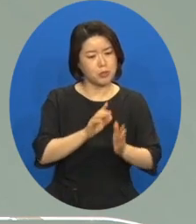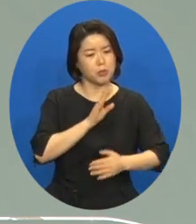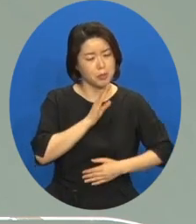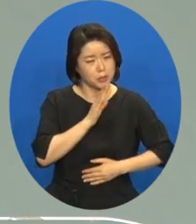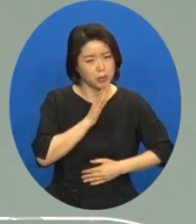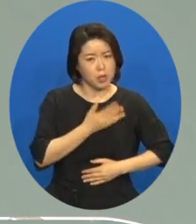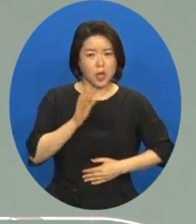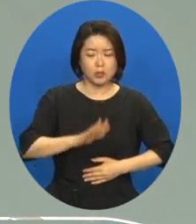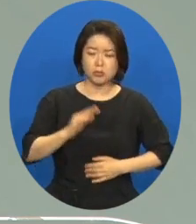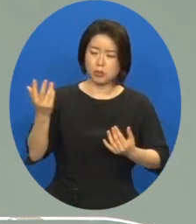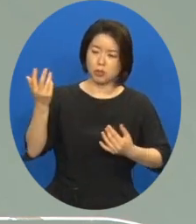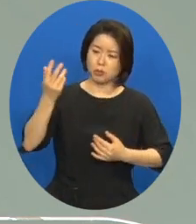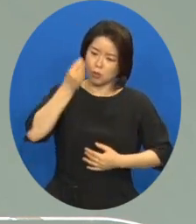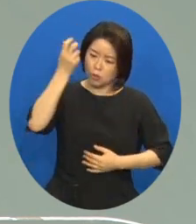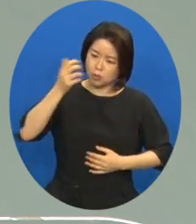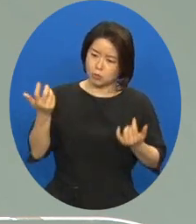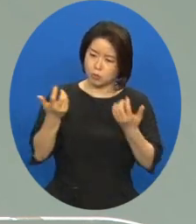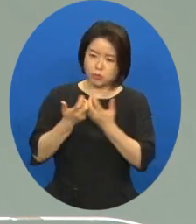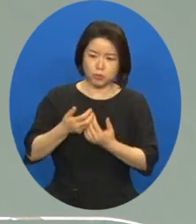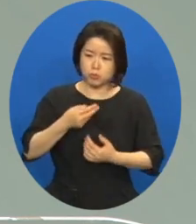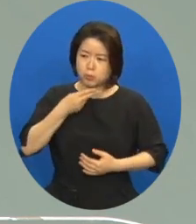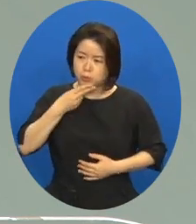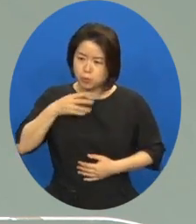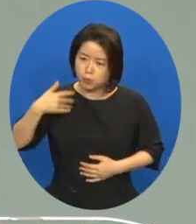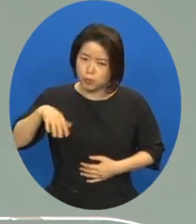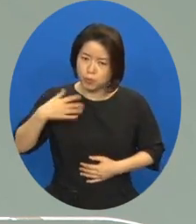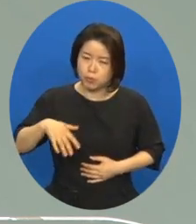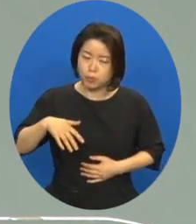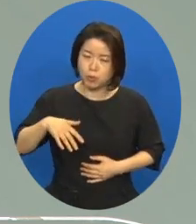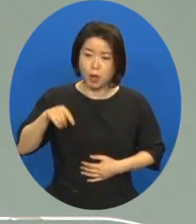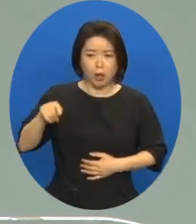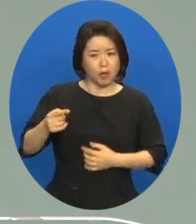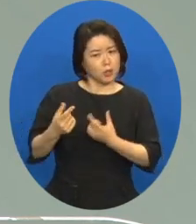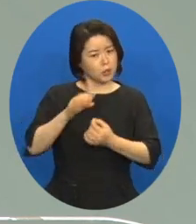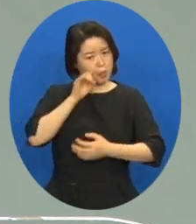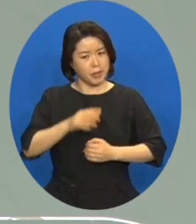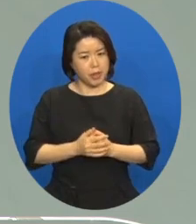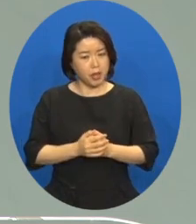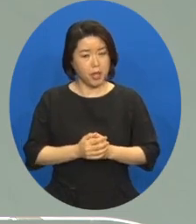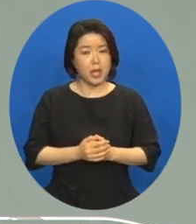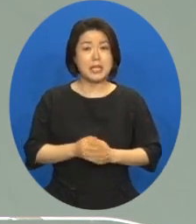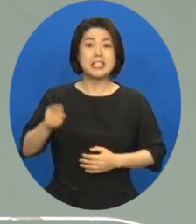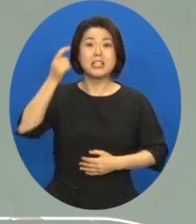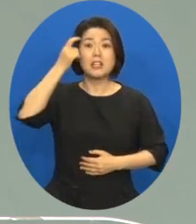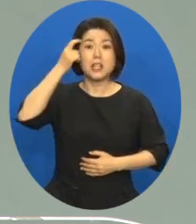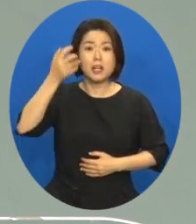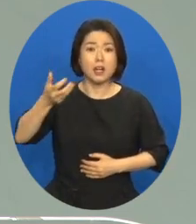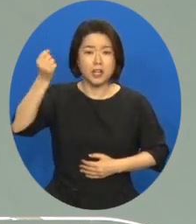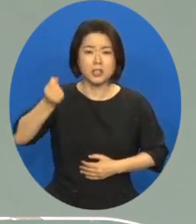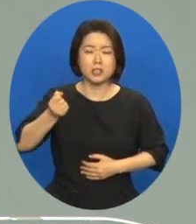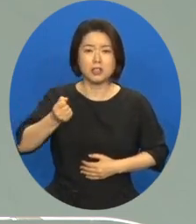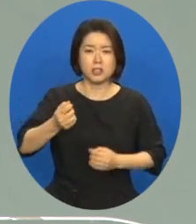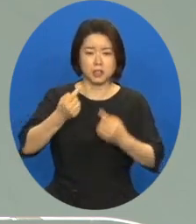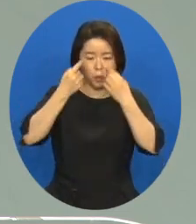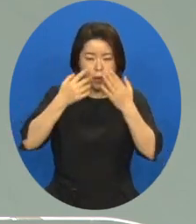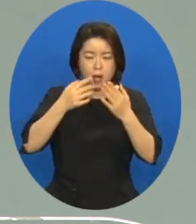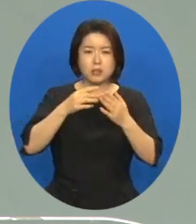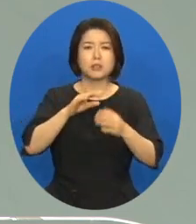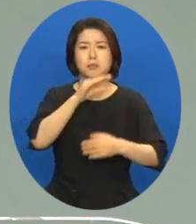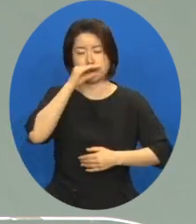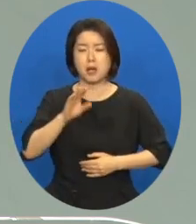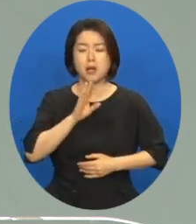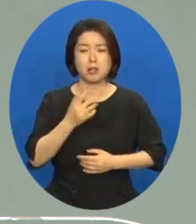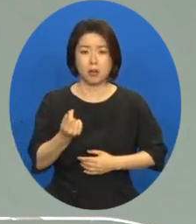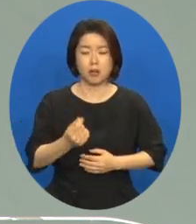나 성령 충만하지는 않아, 이럴 수는 없잖아, 이렇게 가야 하잖아요. 여러분, 갑자기 다리가